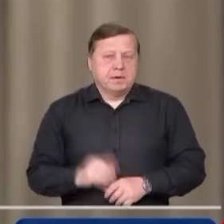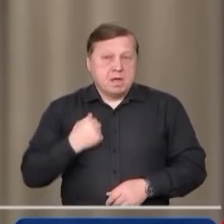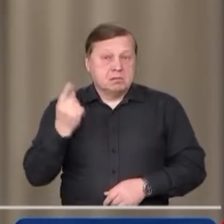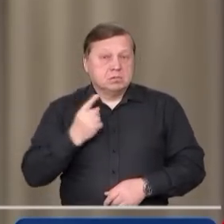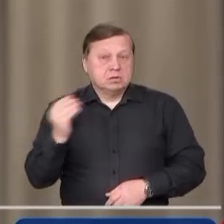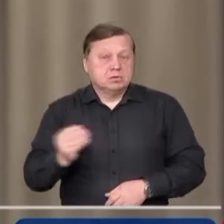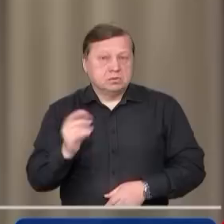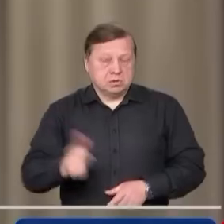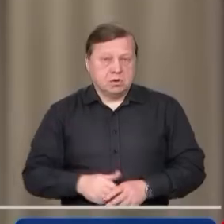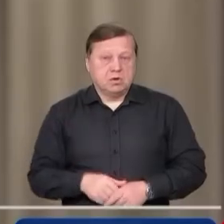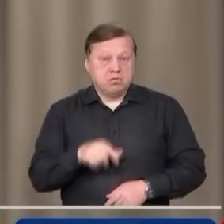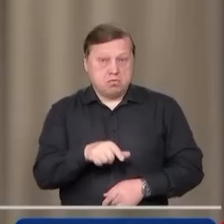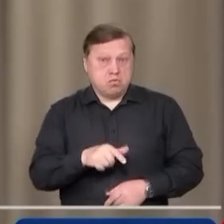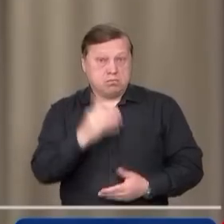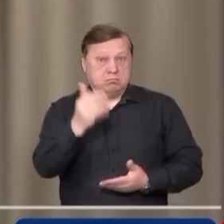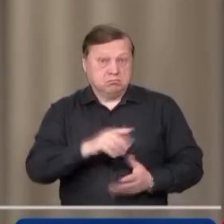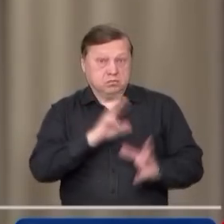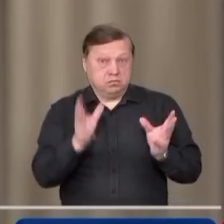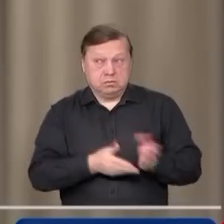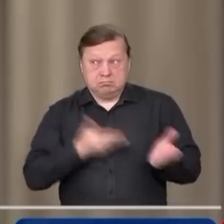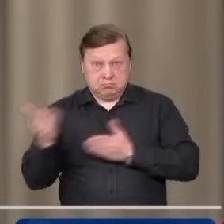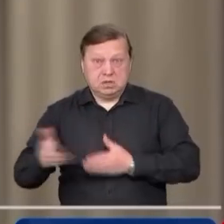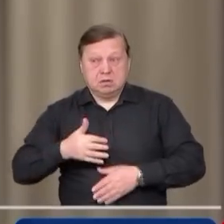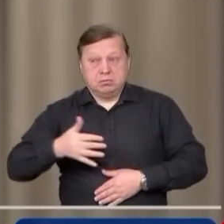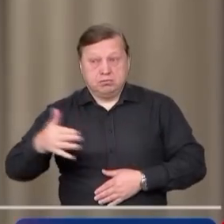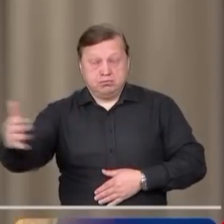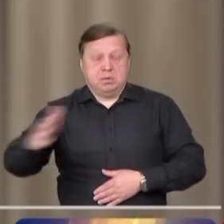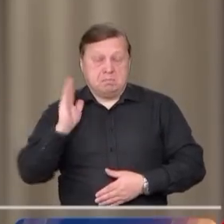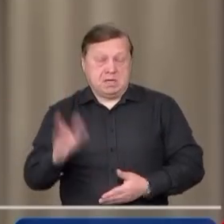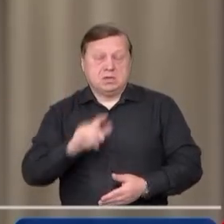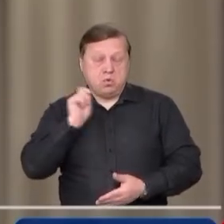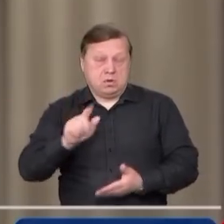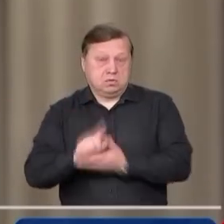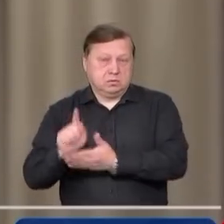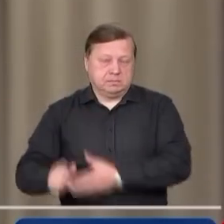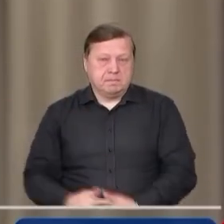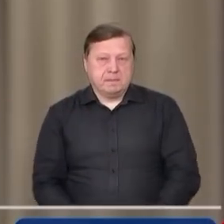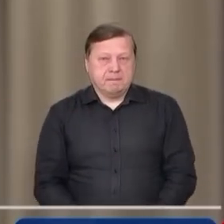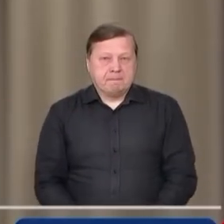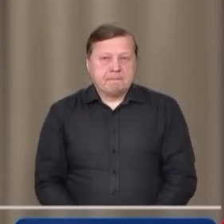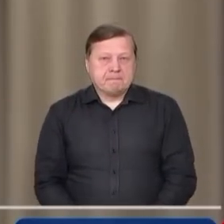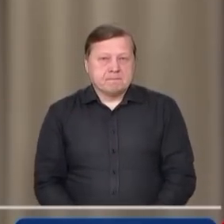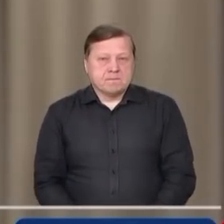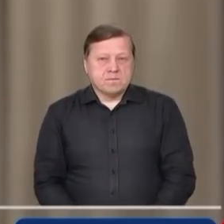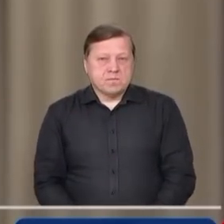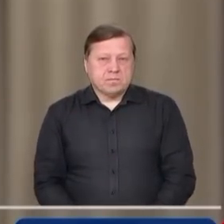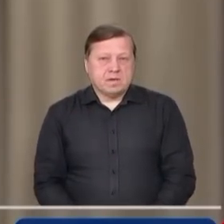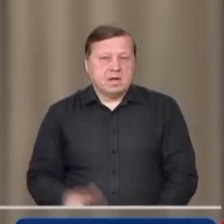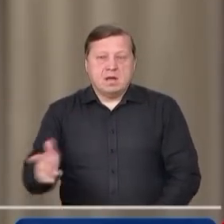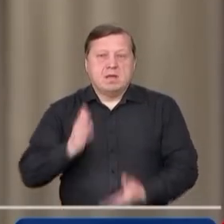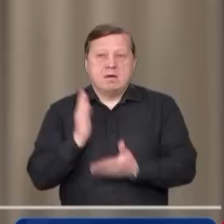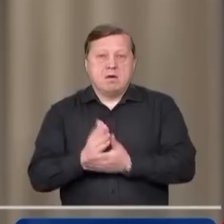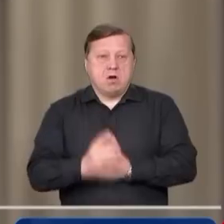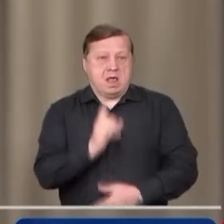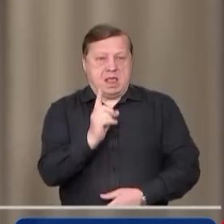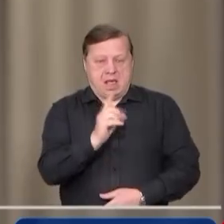że pomoże on w przyszłości odnieść Ukraińcom sukces. To nie jest zatem oparte na pojedynczej